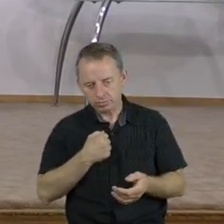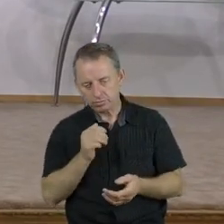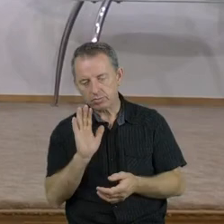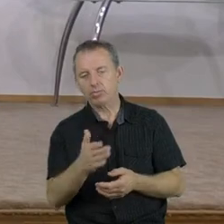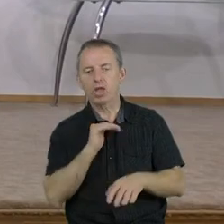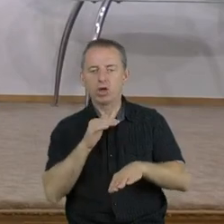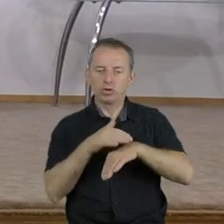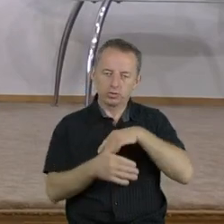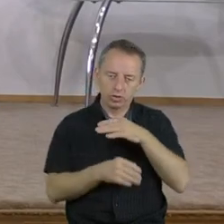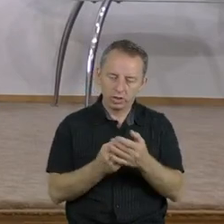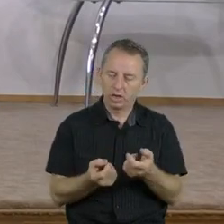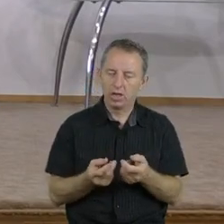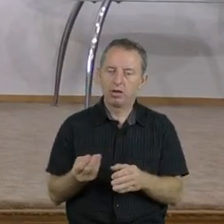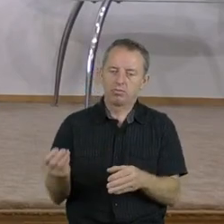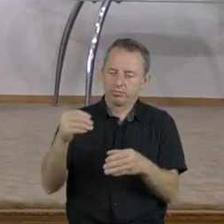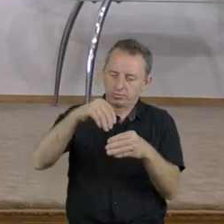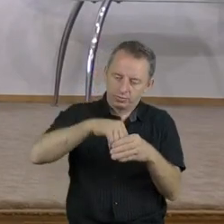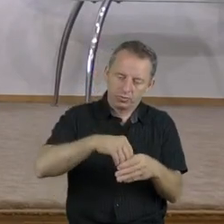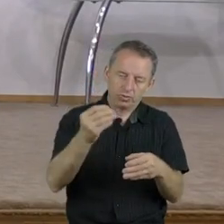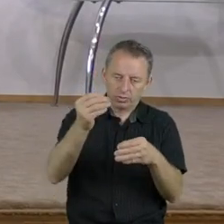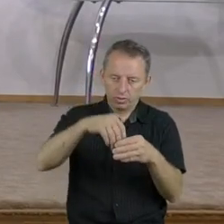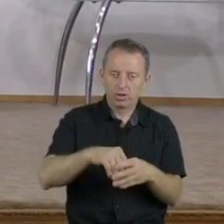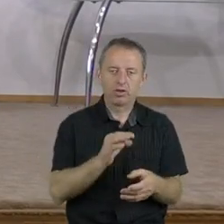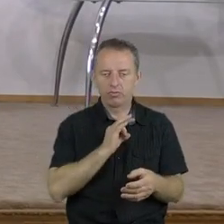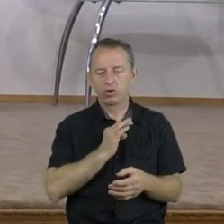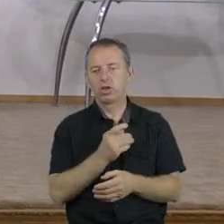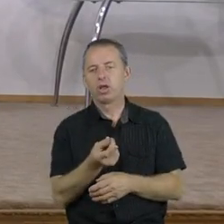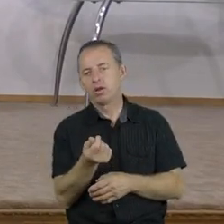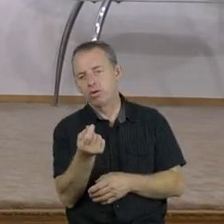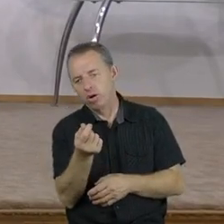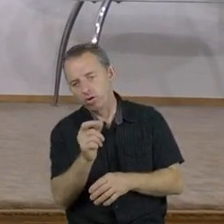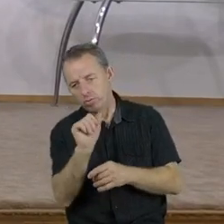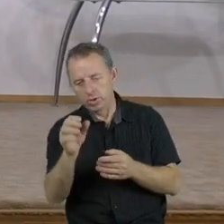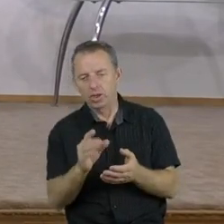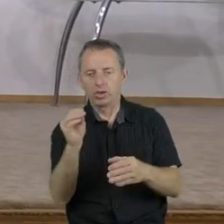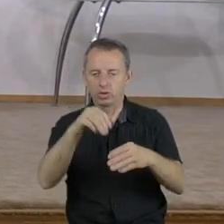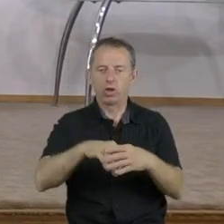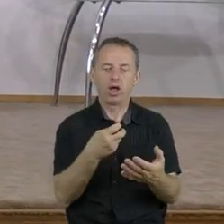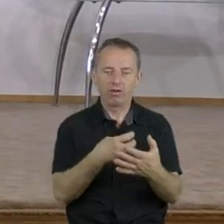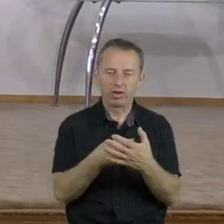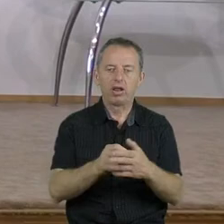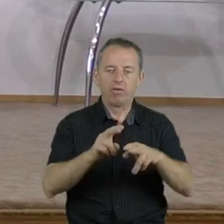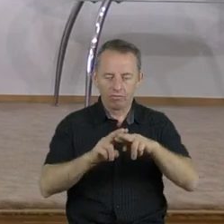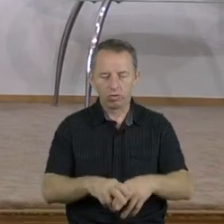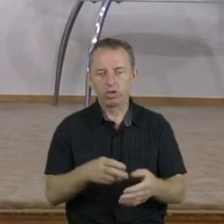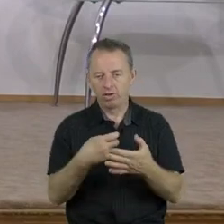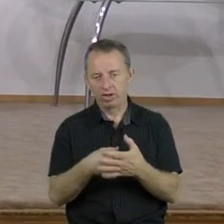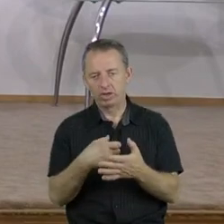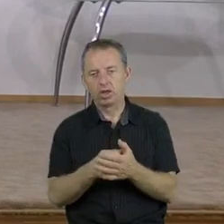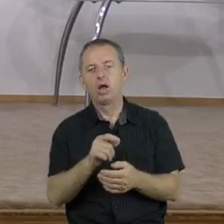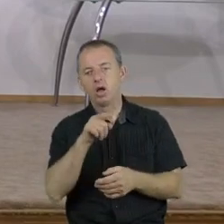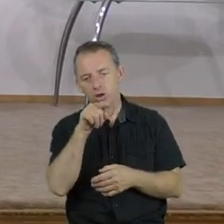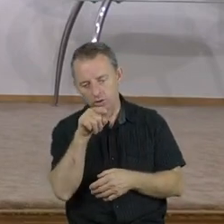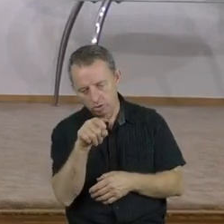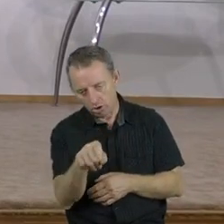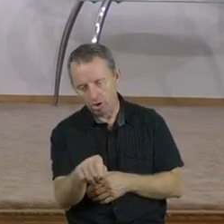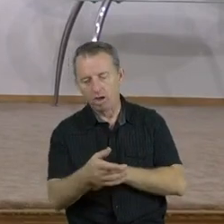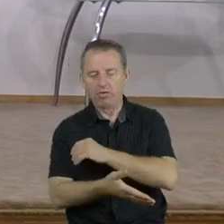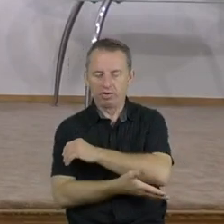życzenie przyłożyć swoją każdą złotówkę do tego dzieła ewangelizacyjnego, to